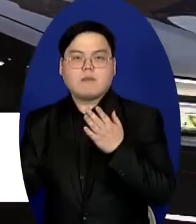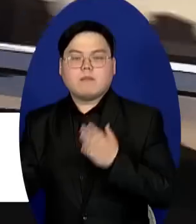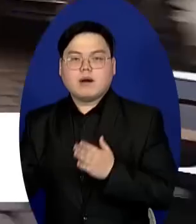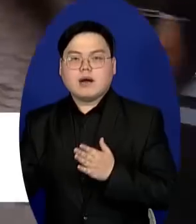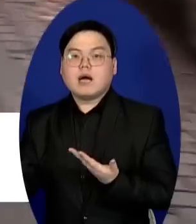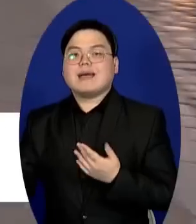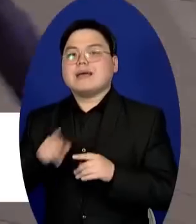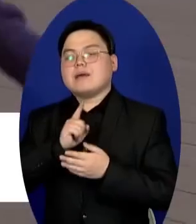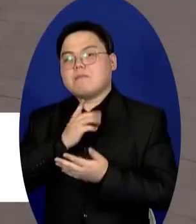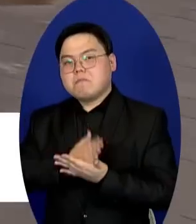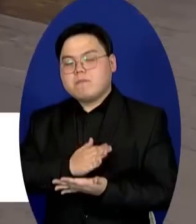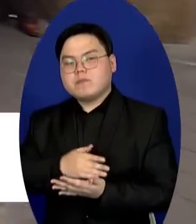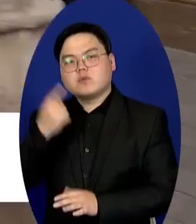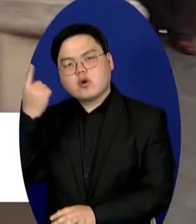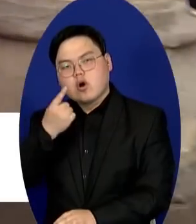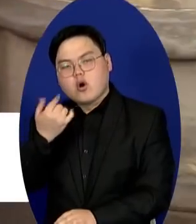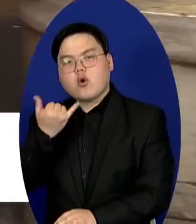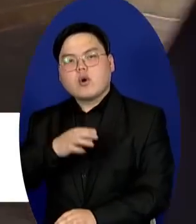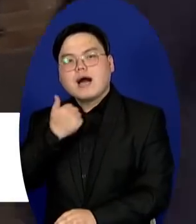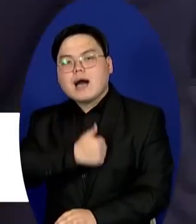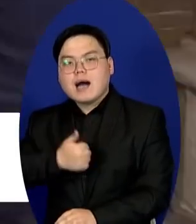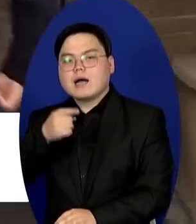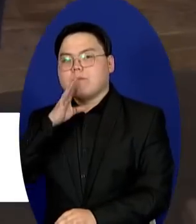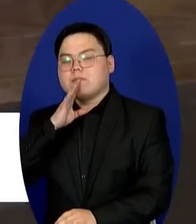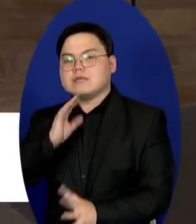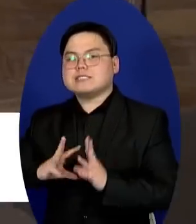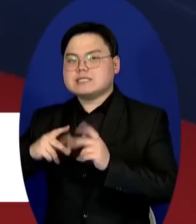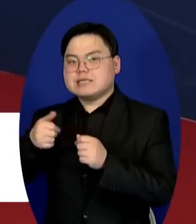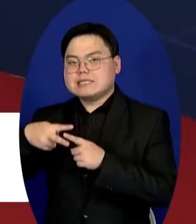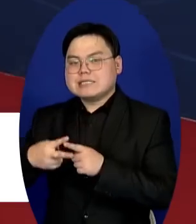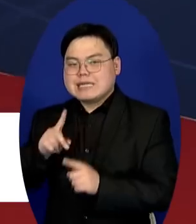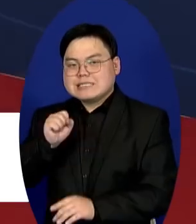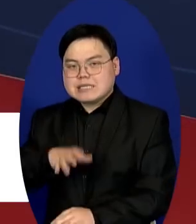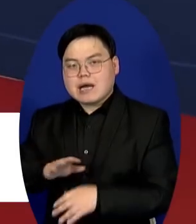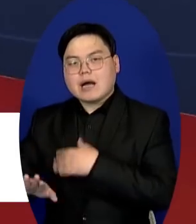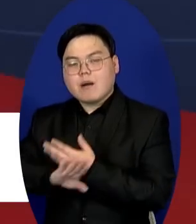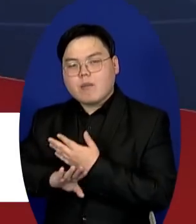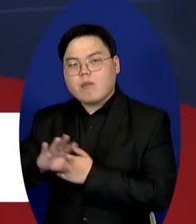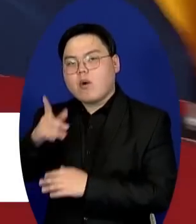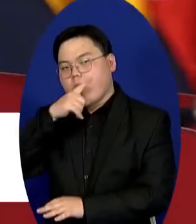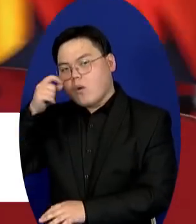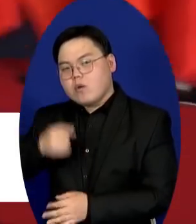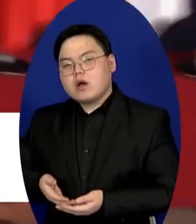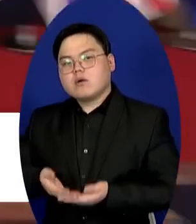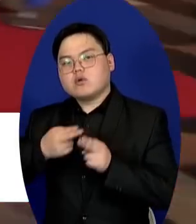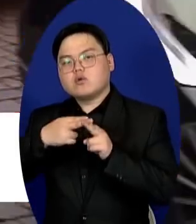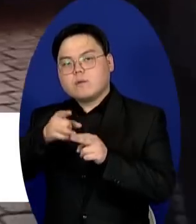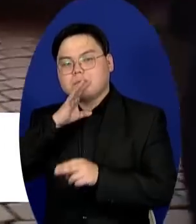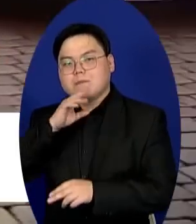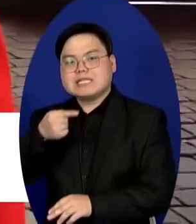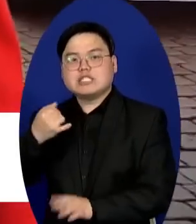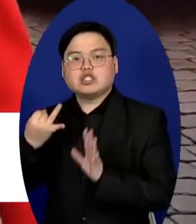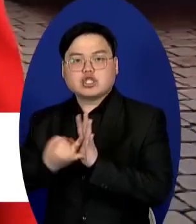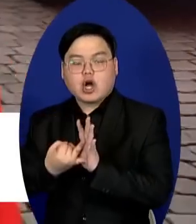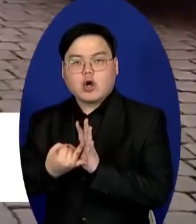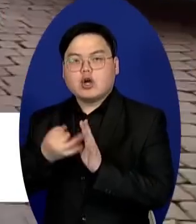байна. Энэ хүрээнд эрчим хүч ус хангамжийн амин чухал дэд бүтцээ сэргээх, засварлах, хамгаалахт нь Украины улсад туслах G7-ийн зохицуулалтын